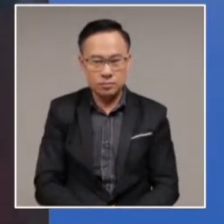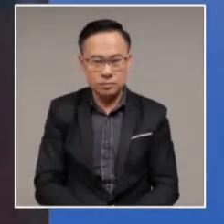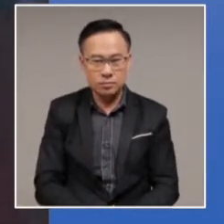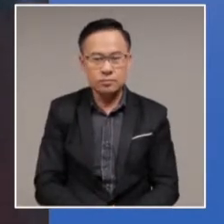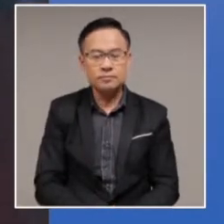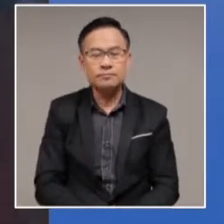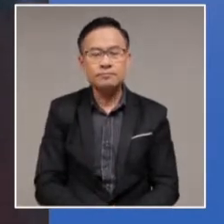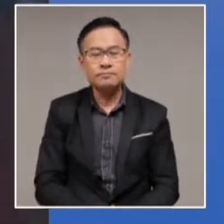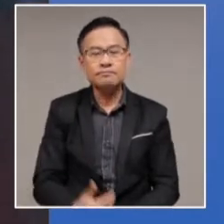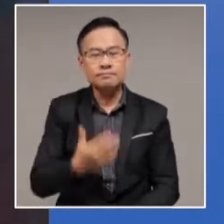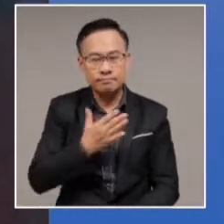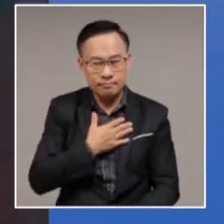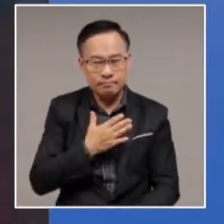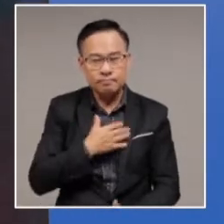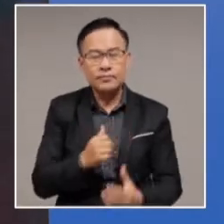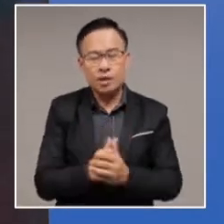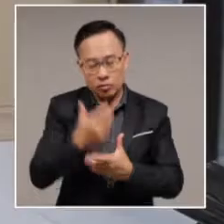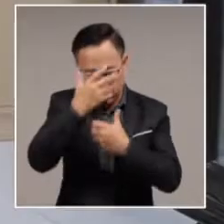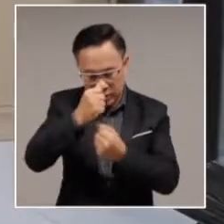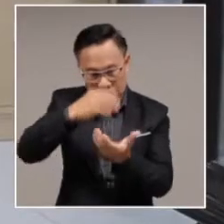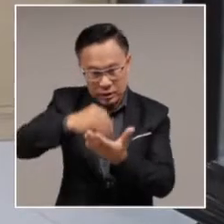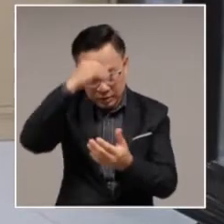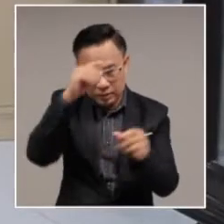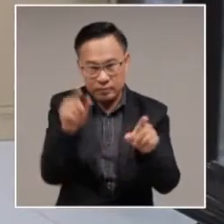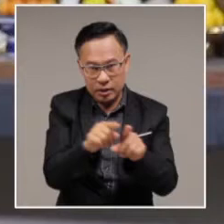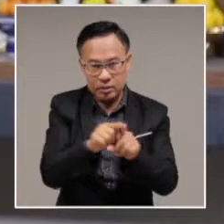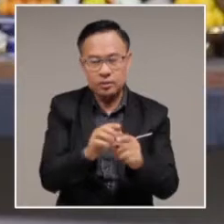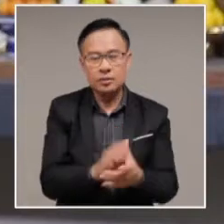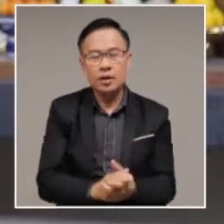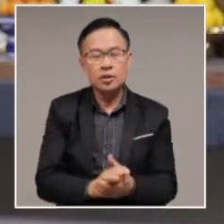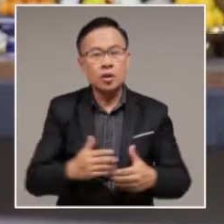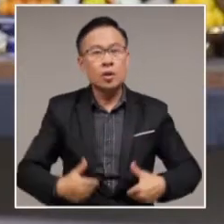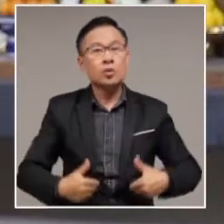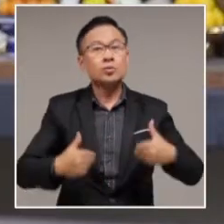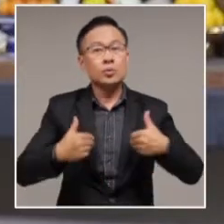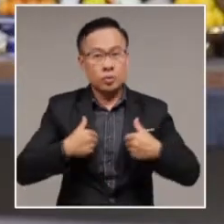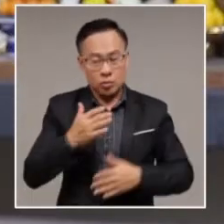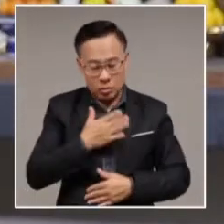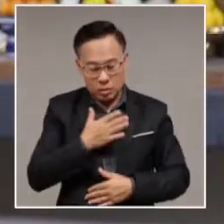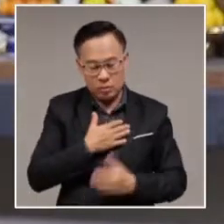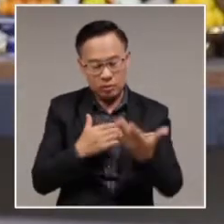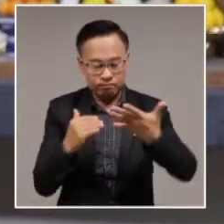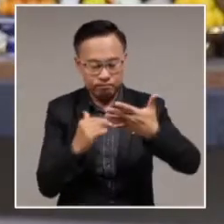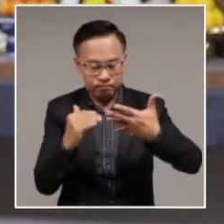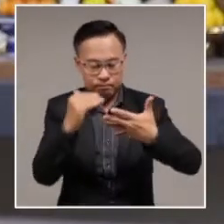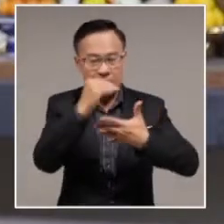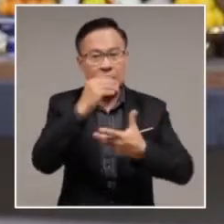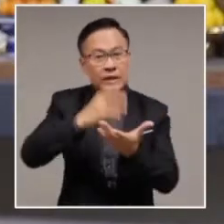ก็เรียกได้นะคะว่าพี่นุ้ยเองให้ความสำคัญการศึกษามากนะคะก็จะเห็นว่าในช่วงชีวิตมีลำดับขั้นตอนในการ